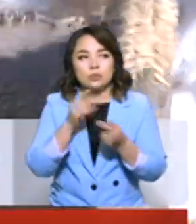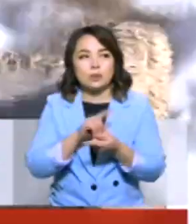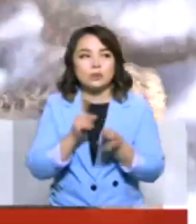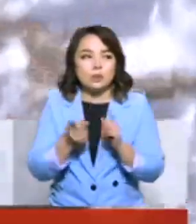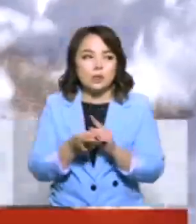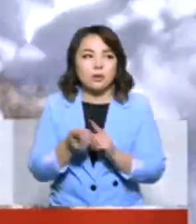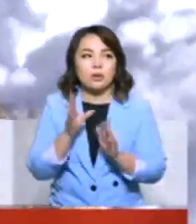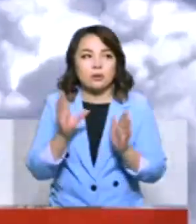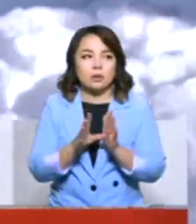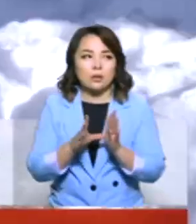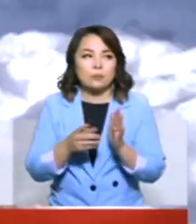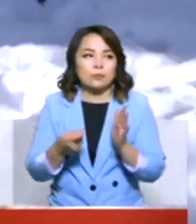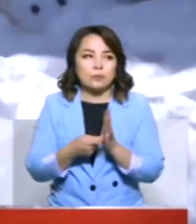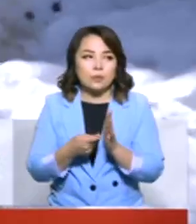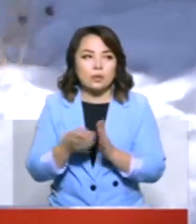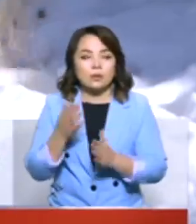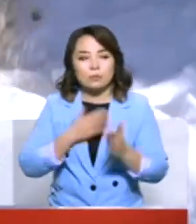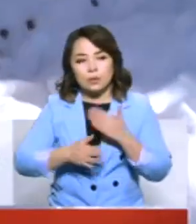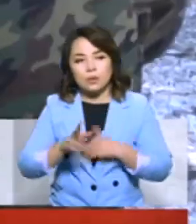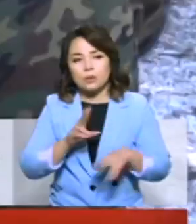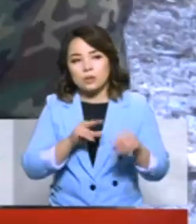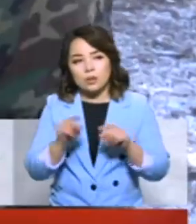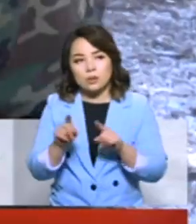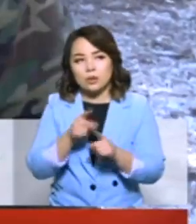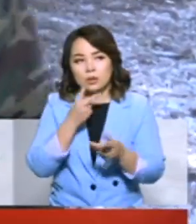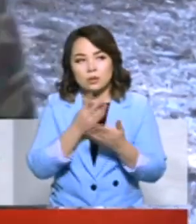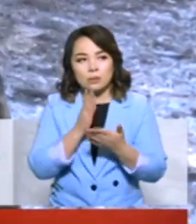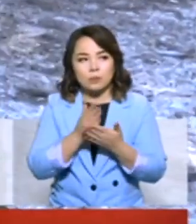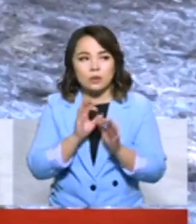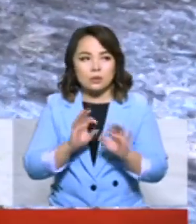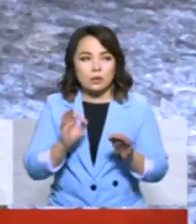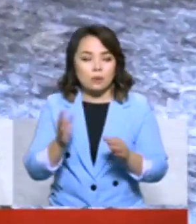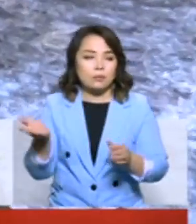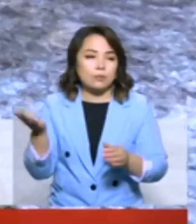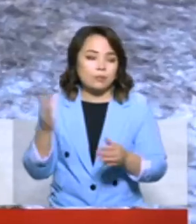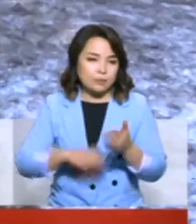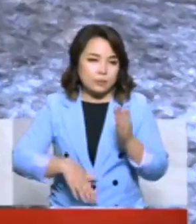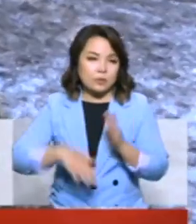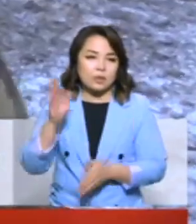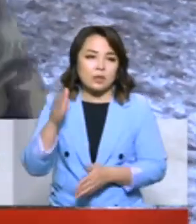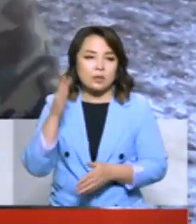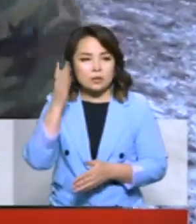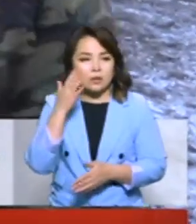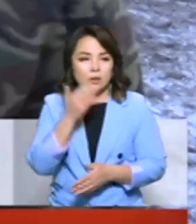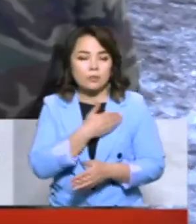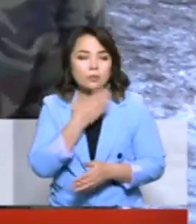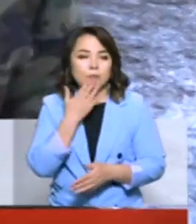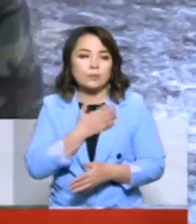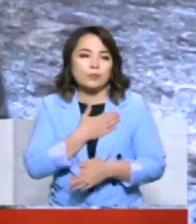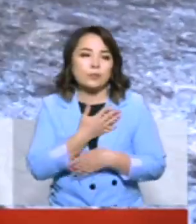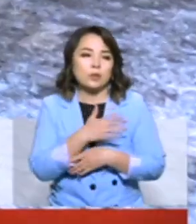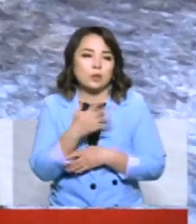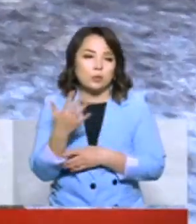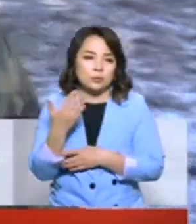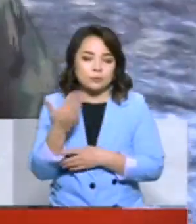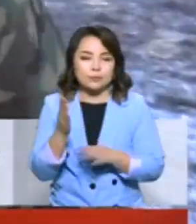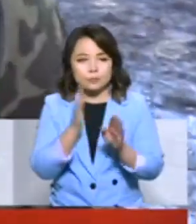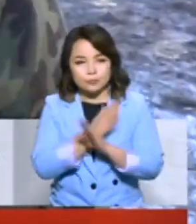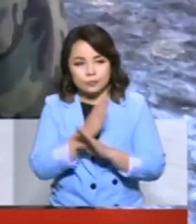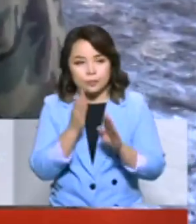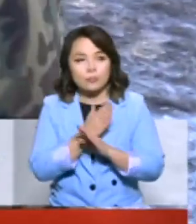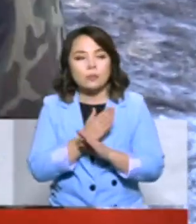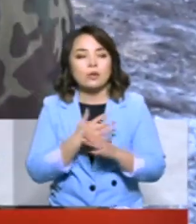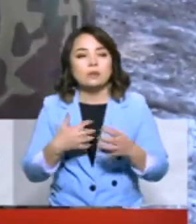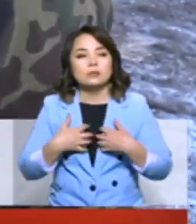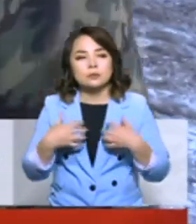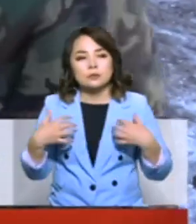Керісінше қуат беріп, бақытқа бөлейді дейді ол. Бала кезінен орманға деген сүйіспеншілігім болатын, және